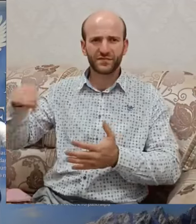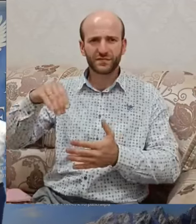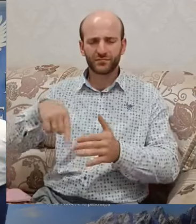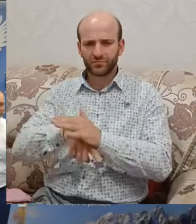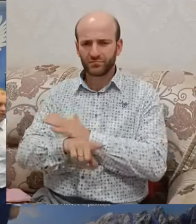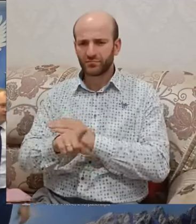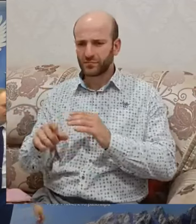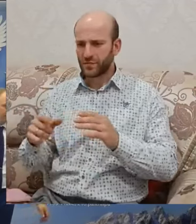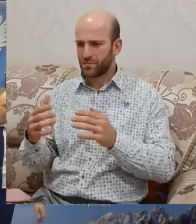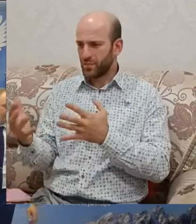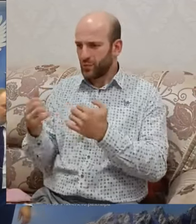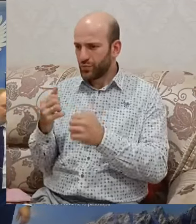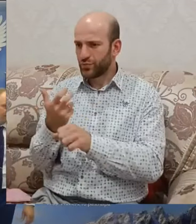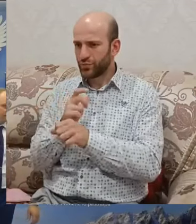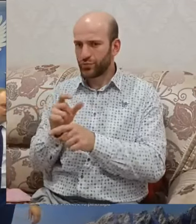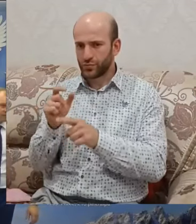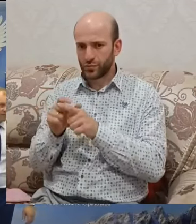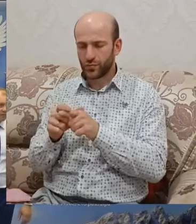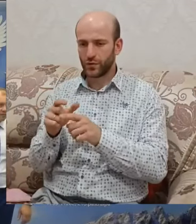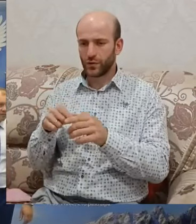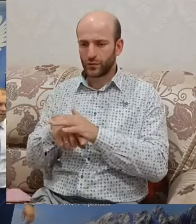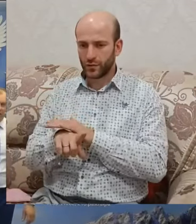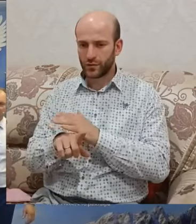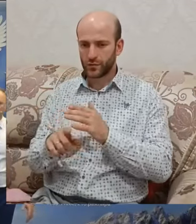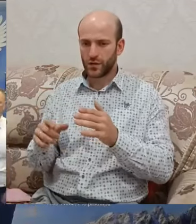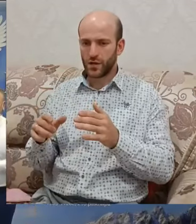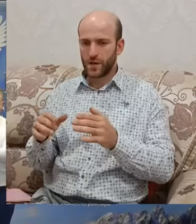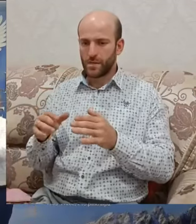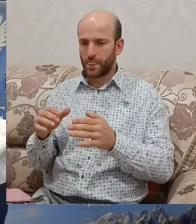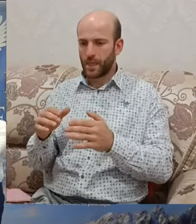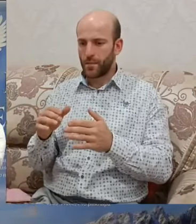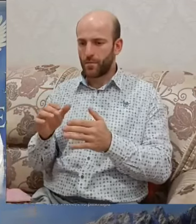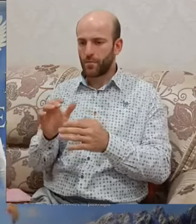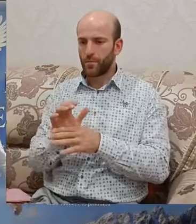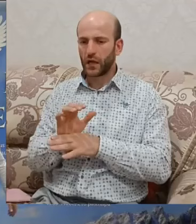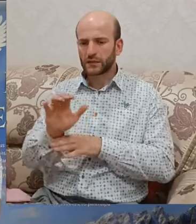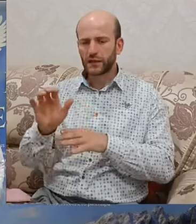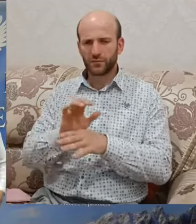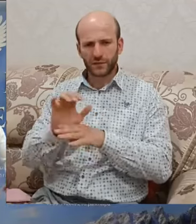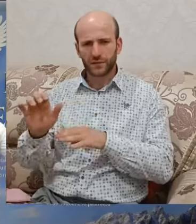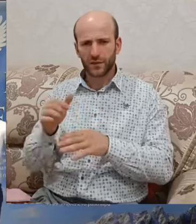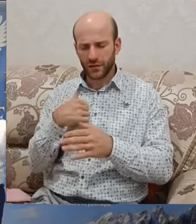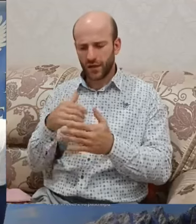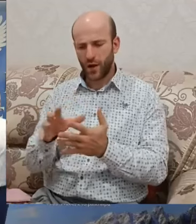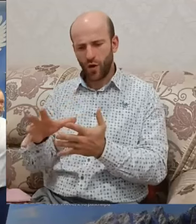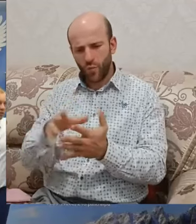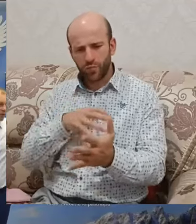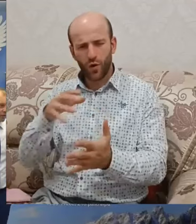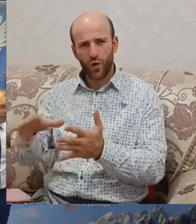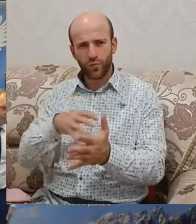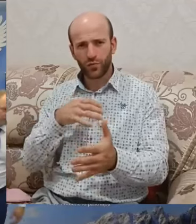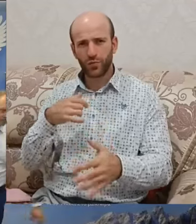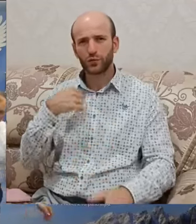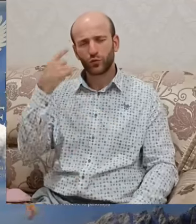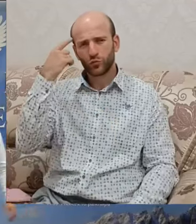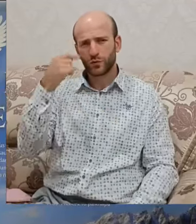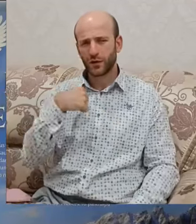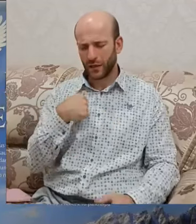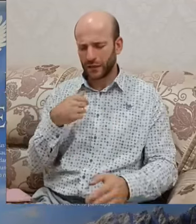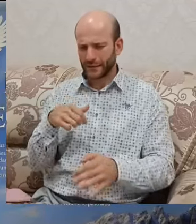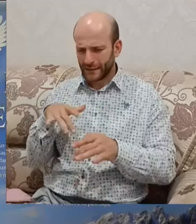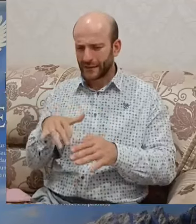palaiminimas, пришло ли благословение, kaip parašyta Biblijoje, как написано в Библии, viskam užteko ir dar liko, для